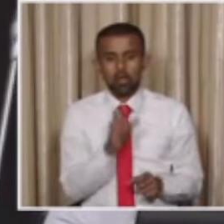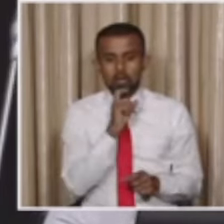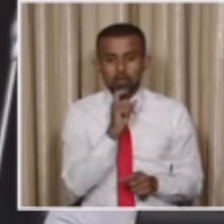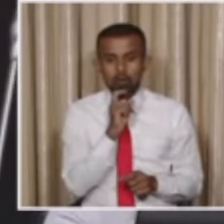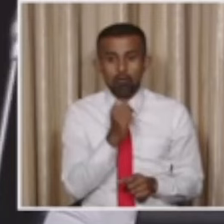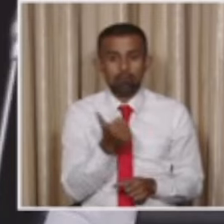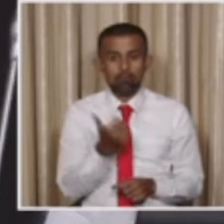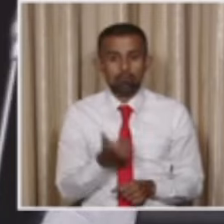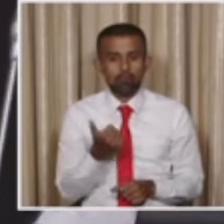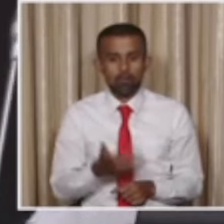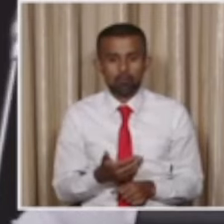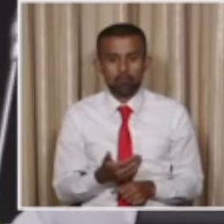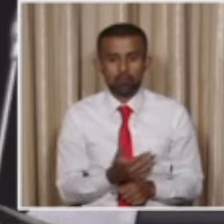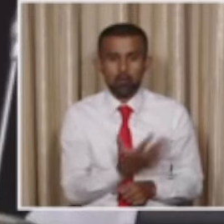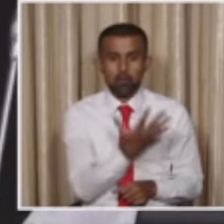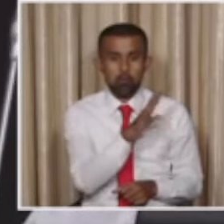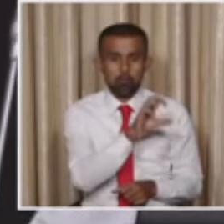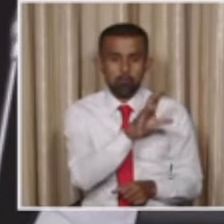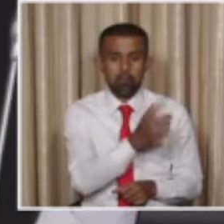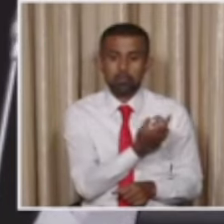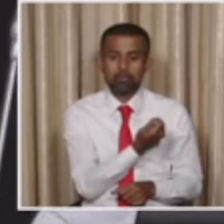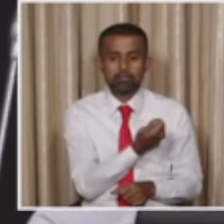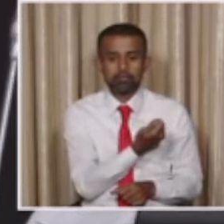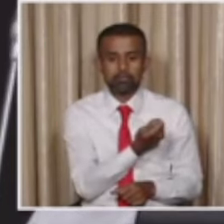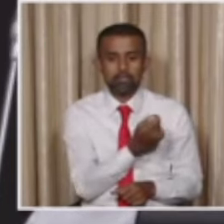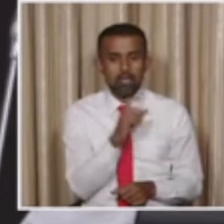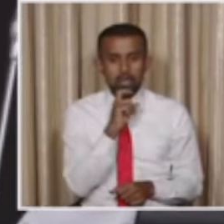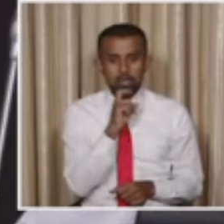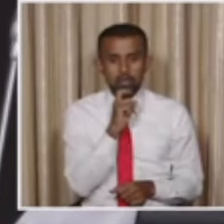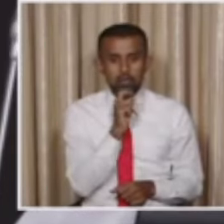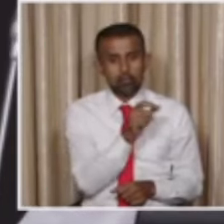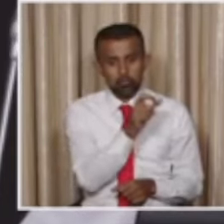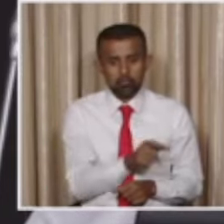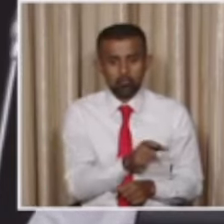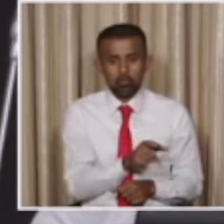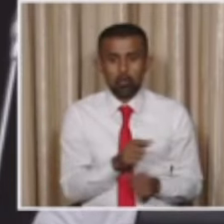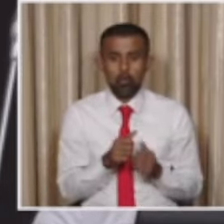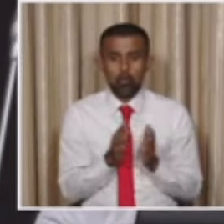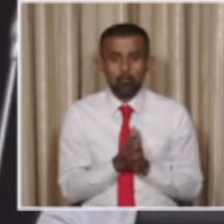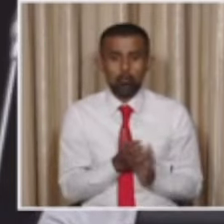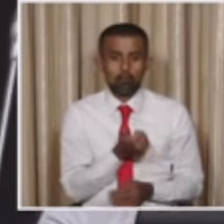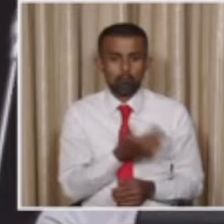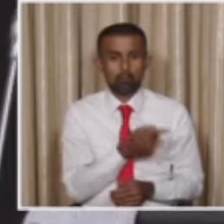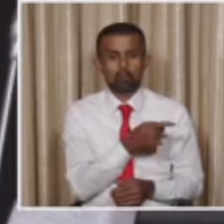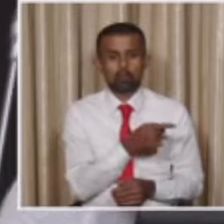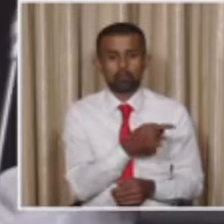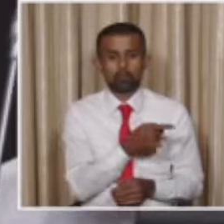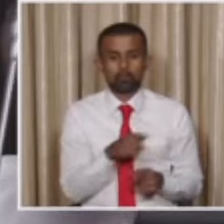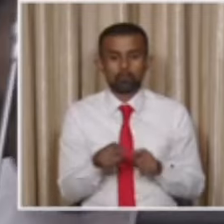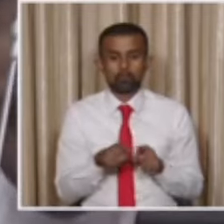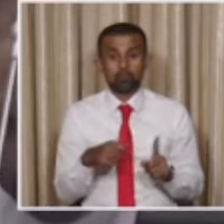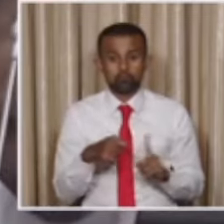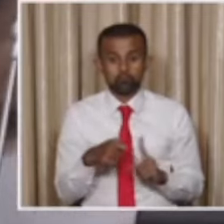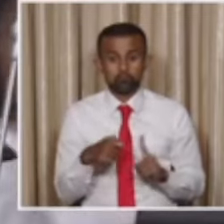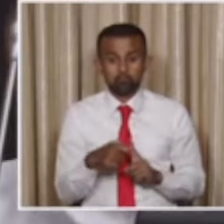වැදගත්. රුපියල් 5000ක් වටිනාකම තියෙන නඩුවක් ඒ මිනිස්සයාගේ එකම වත්කම, ඒක ඒ මිනිස්සට වැදගත්. ඒ වගේ කෝටි